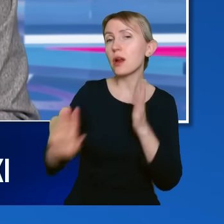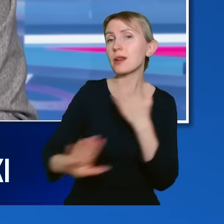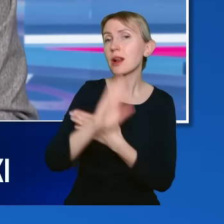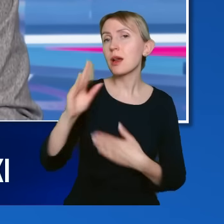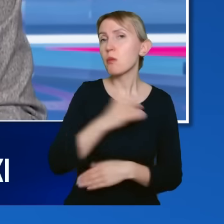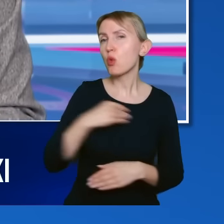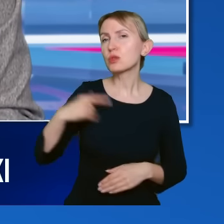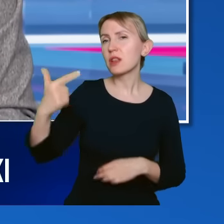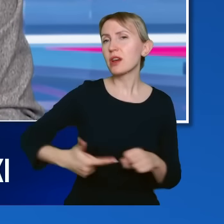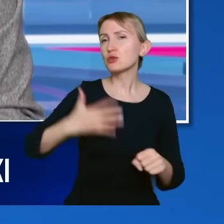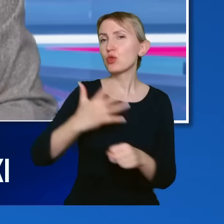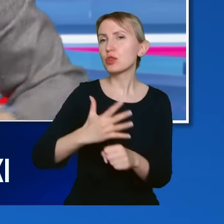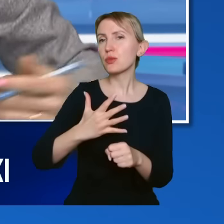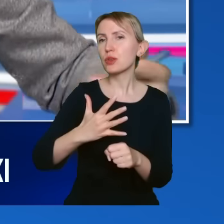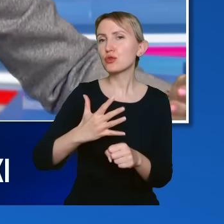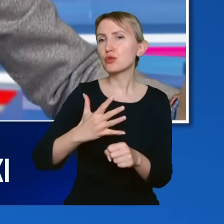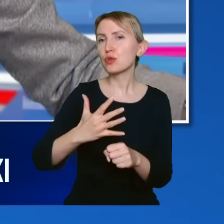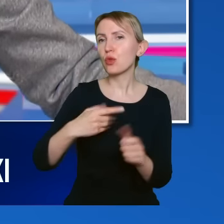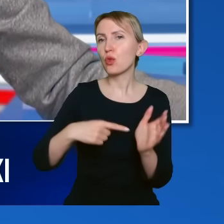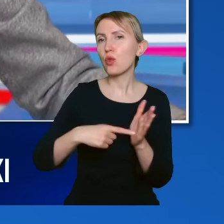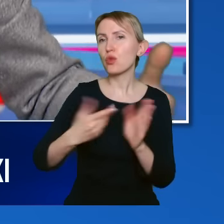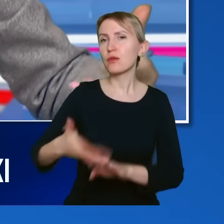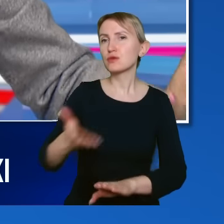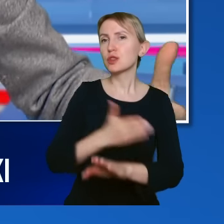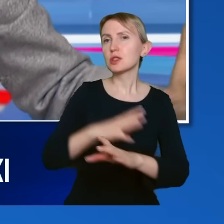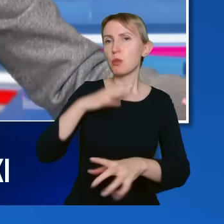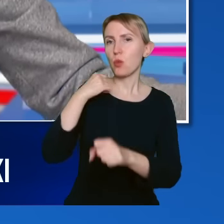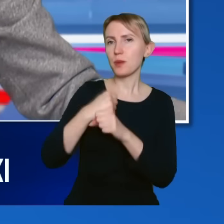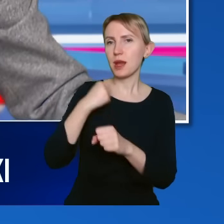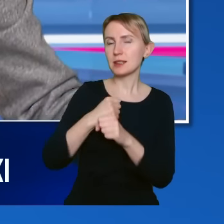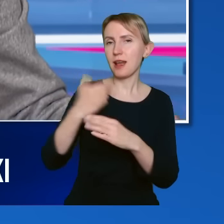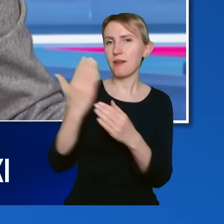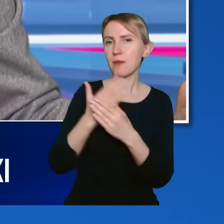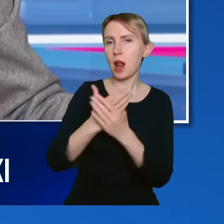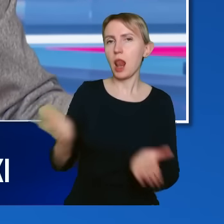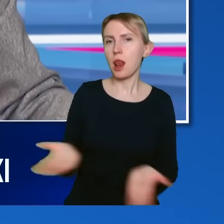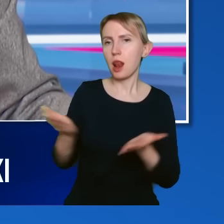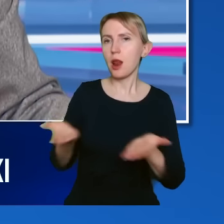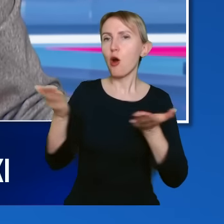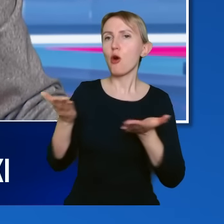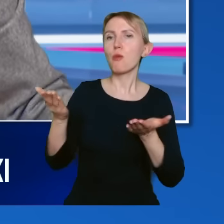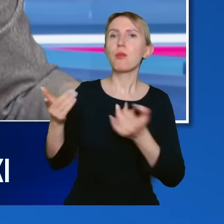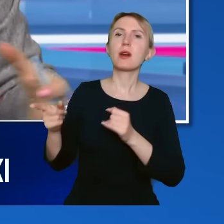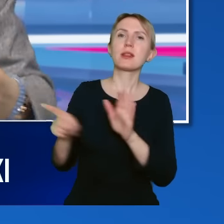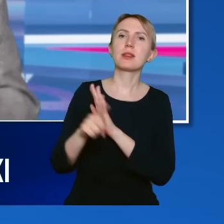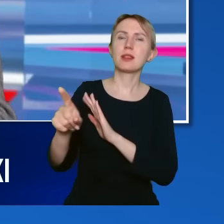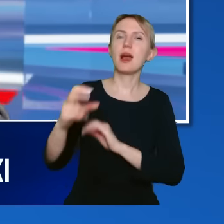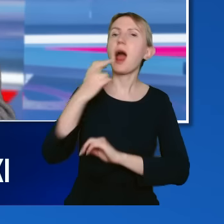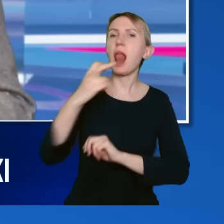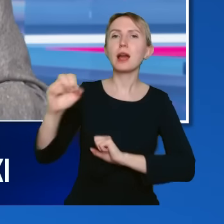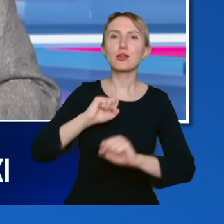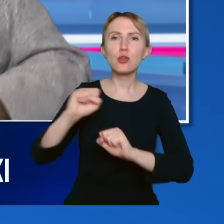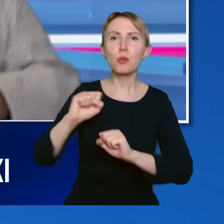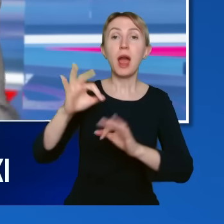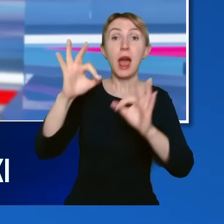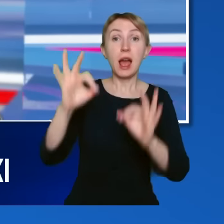Polski 2050, który wcześniej pracował w firmach lobbujących na rzecz elektromobilności. Dziś w